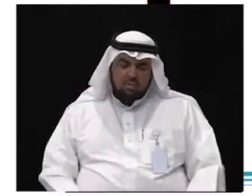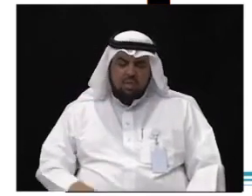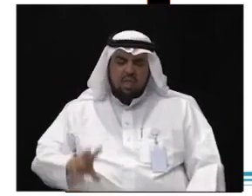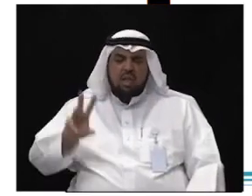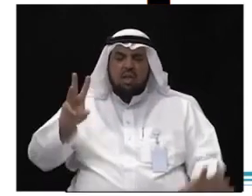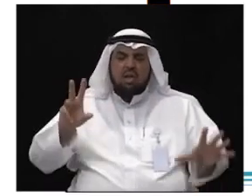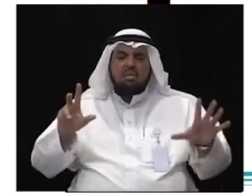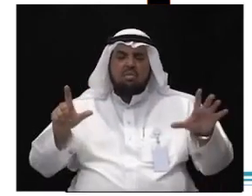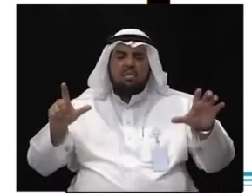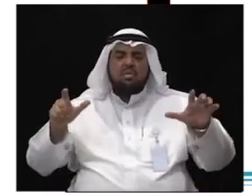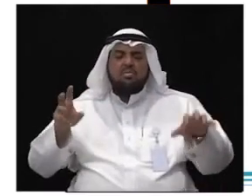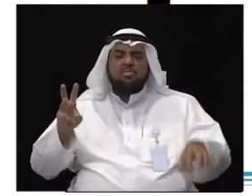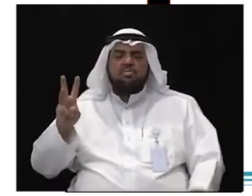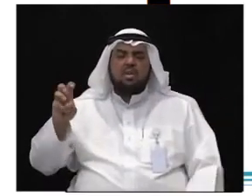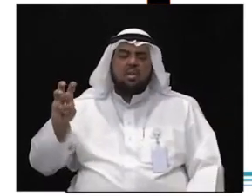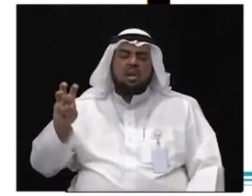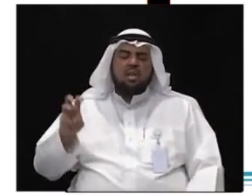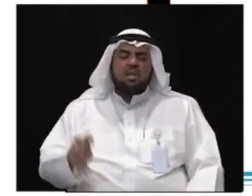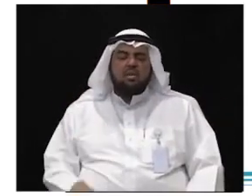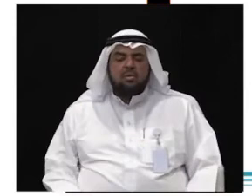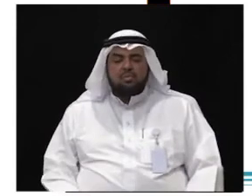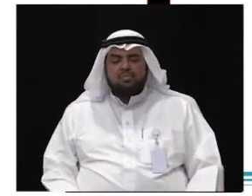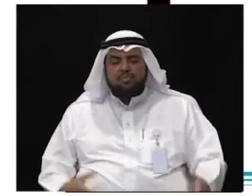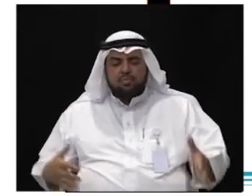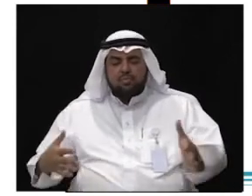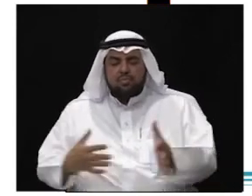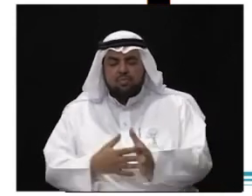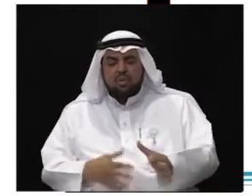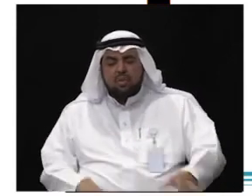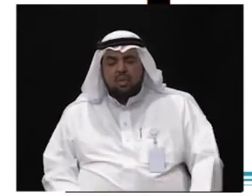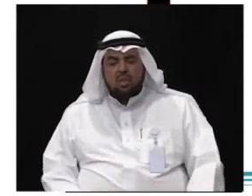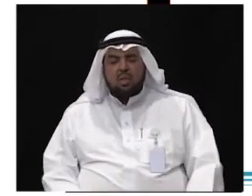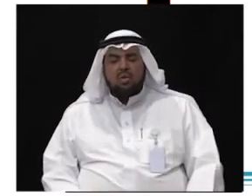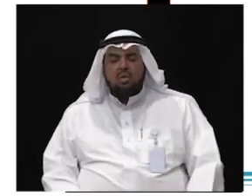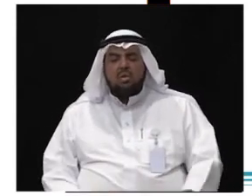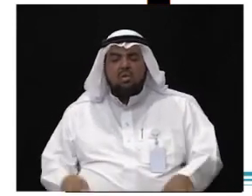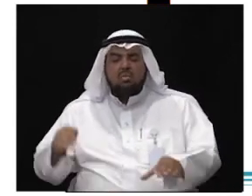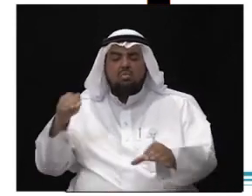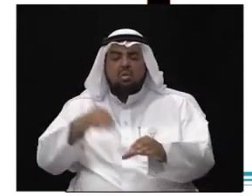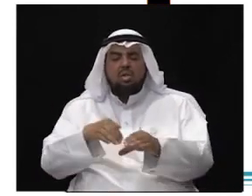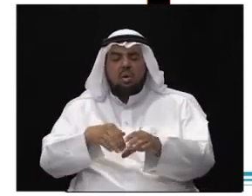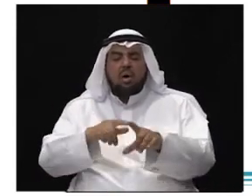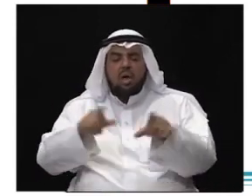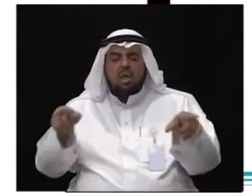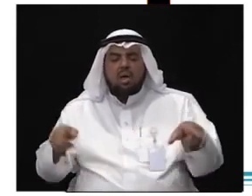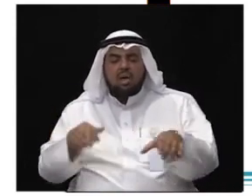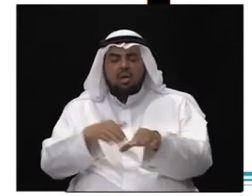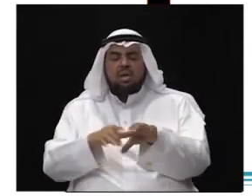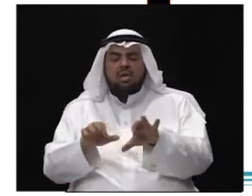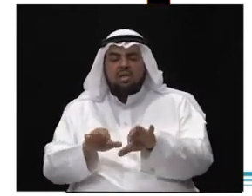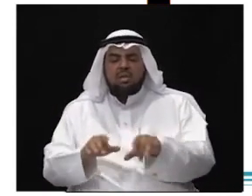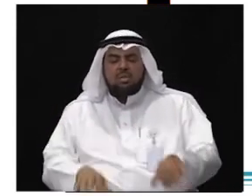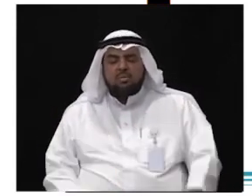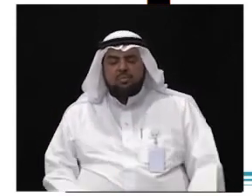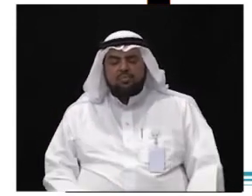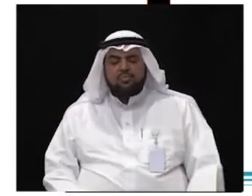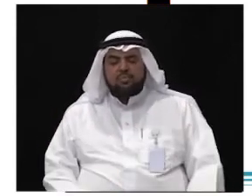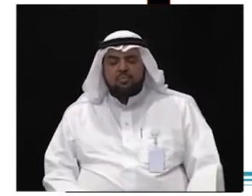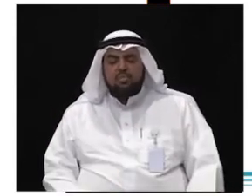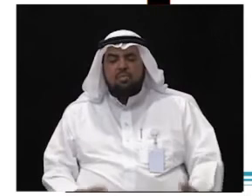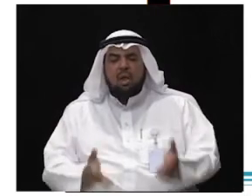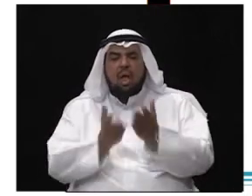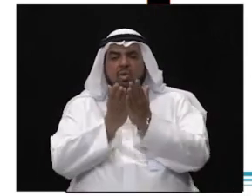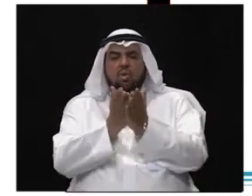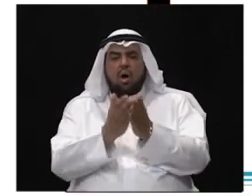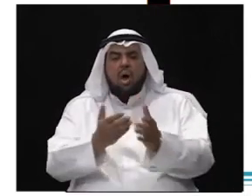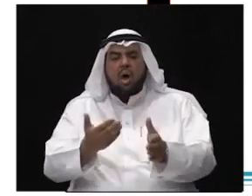مقاس 30. وأخيرا التكست كونتنت أو هو محتوى النص وهو كما يظهر